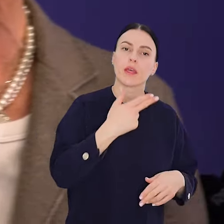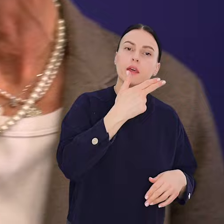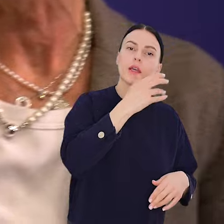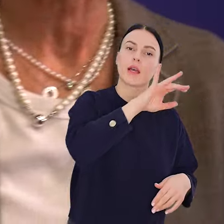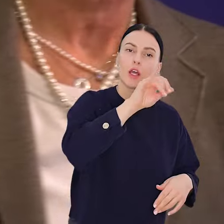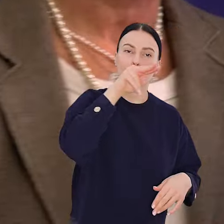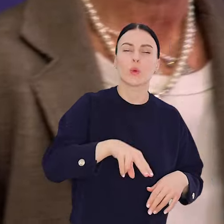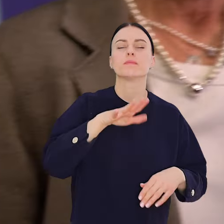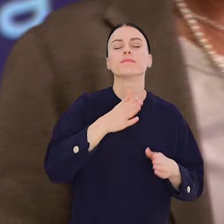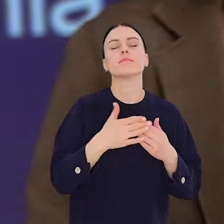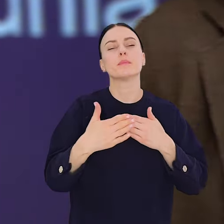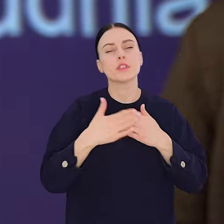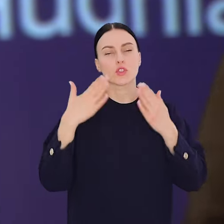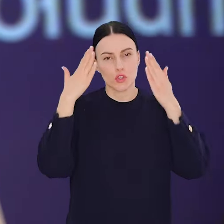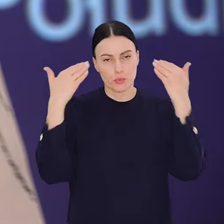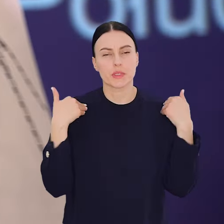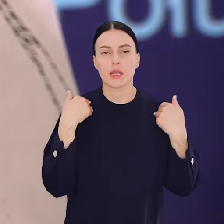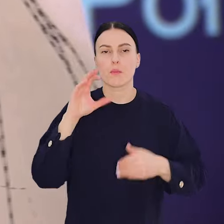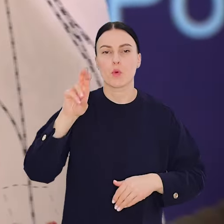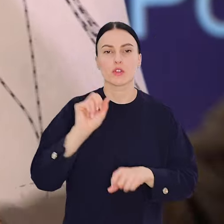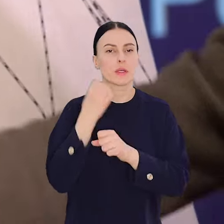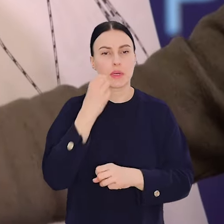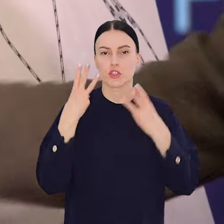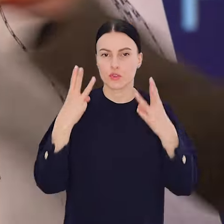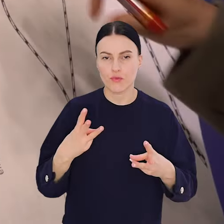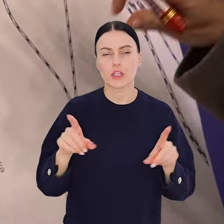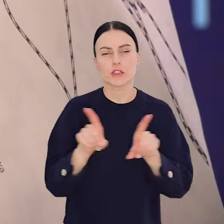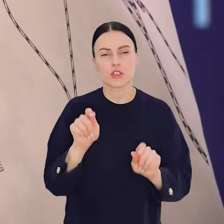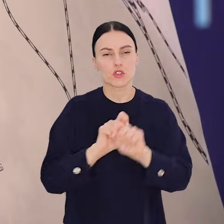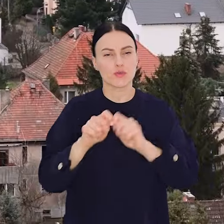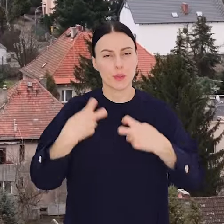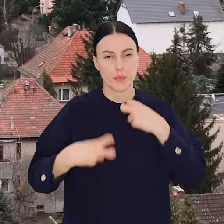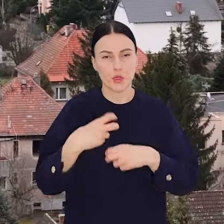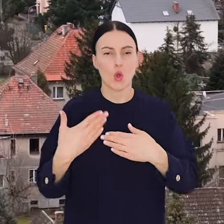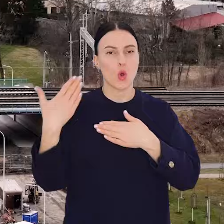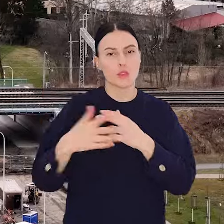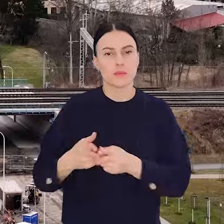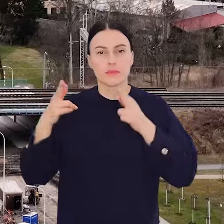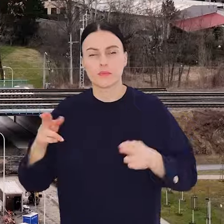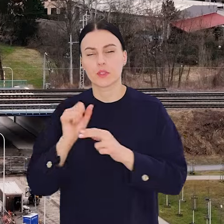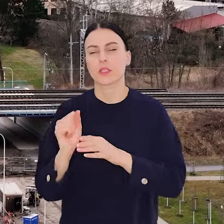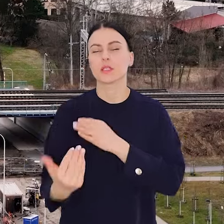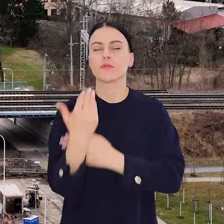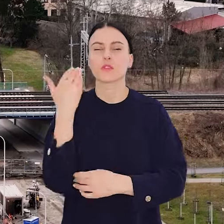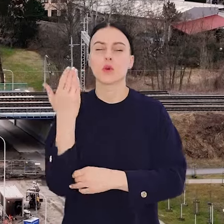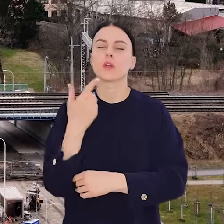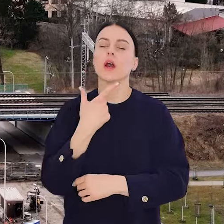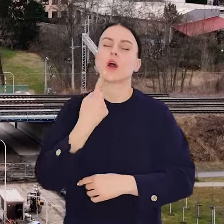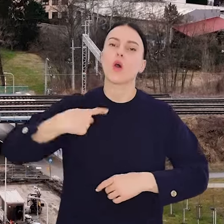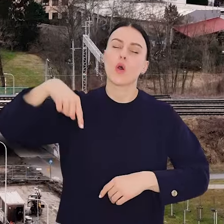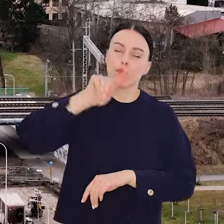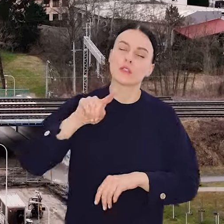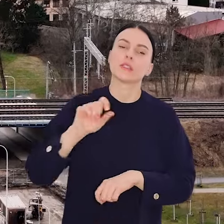Gaju do szpitala przy Borowskiej. Kluczowy dla odkorkowania południa będzie też ostatni fragment wschodniej obwodnicy